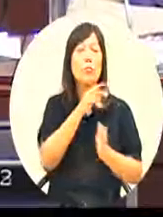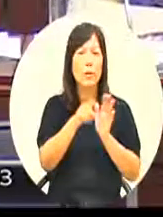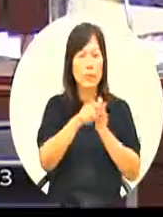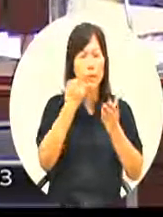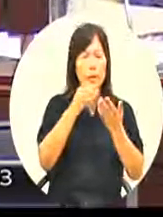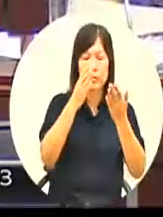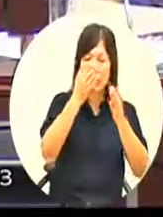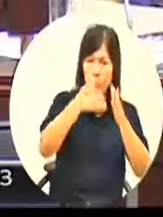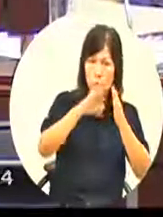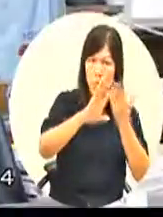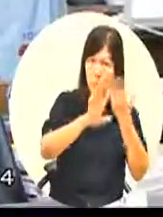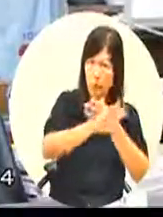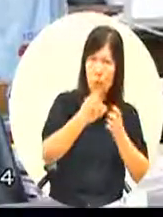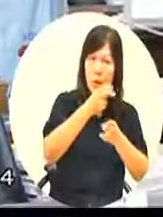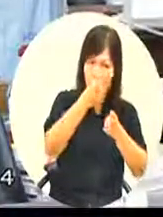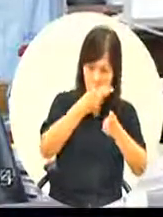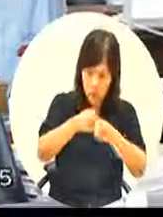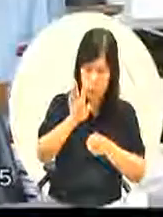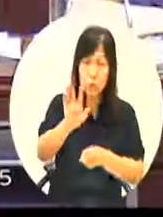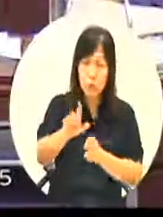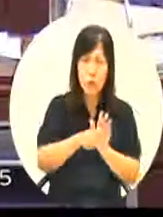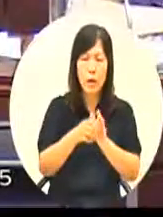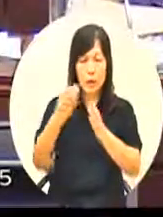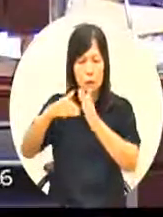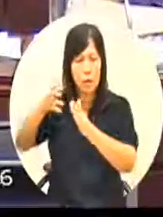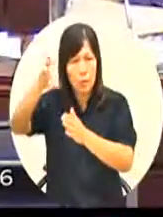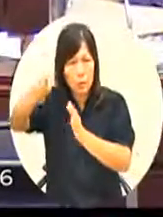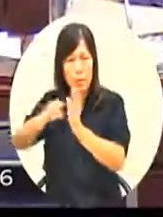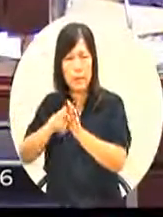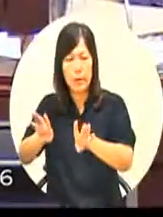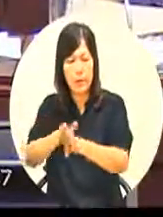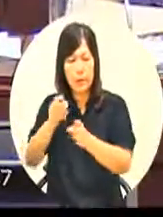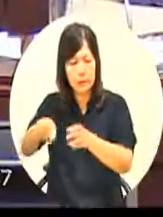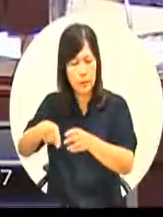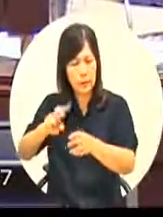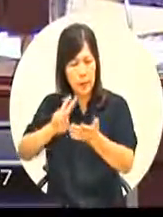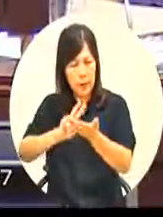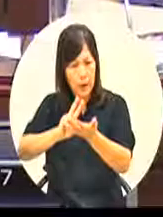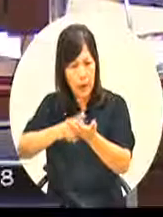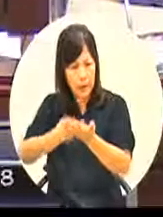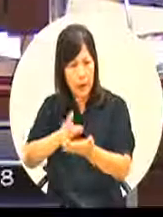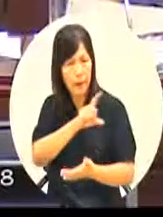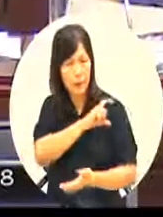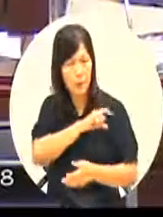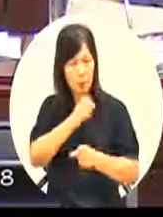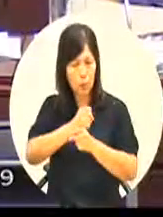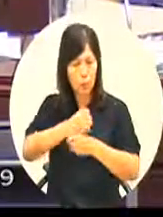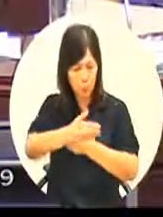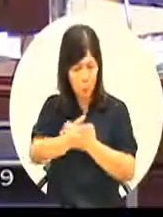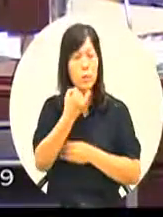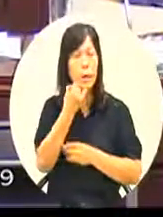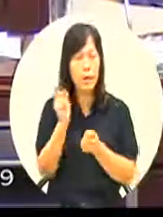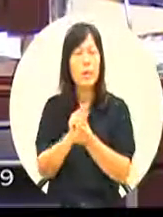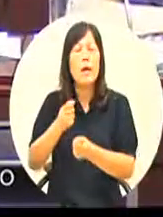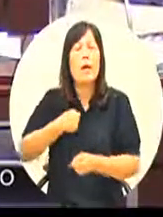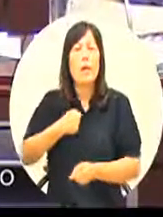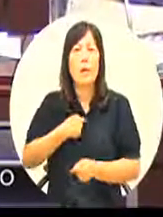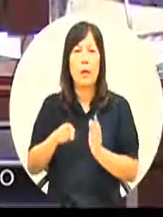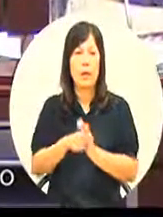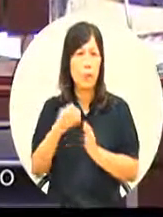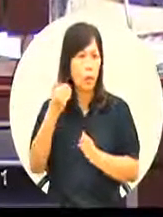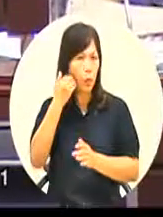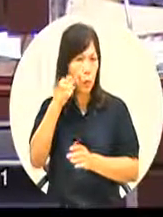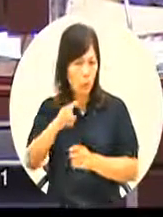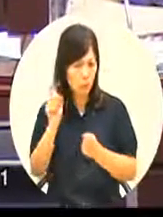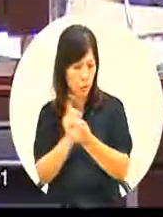只要有案 进到，只要外部收到进去， 然后这个校长就可以开始启动这个更名作业了。 好，这个了解的。 好，我们 来加速。那到时候如果有这样的